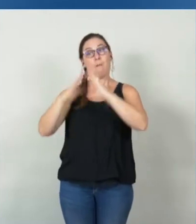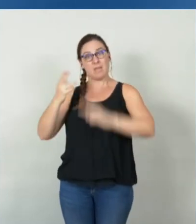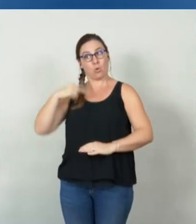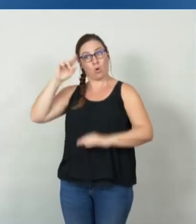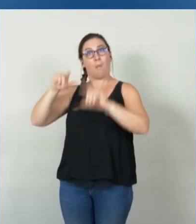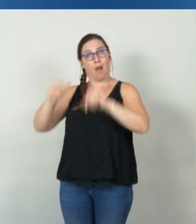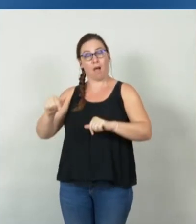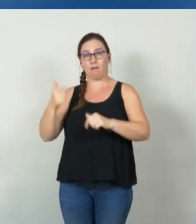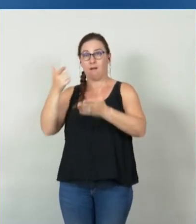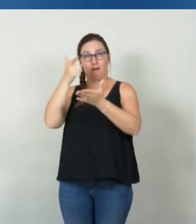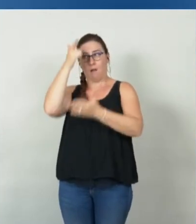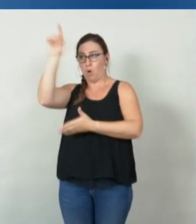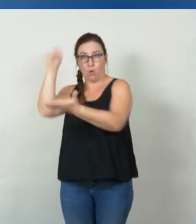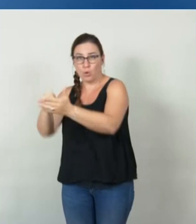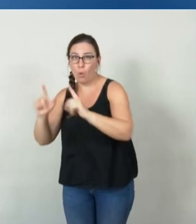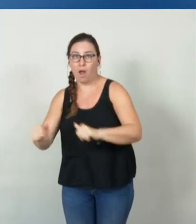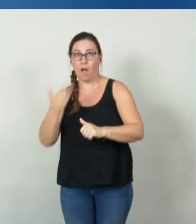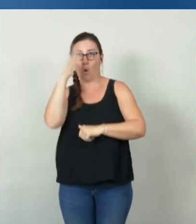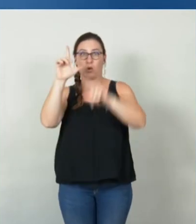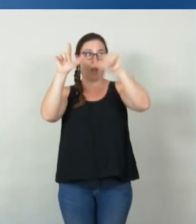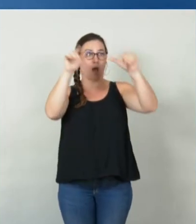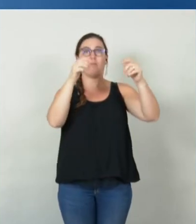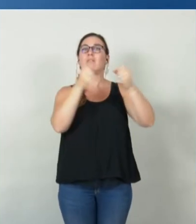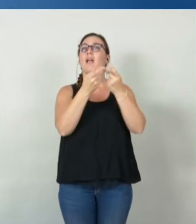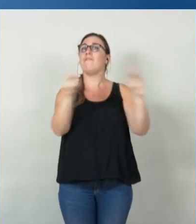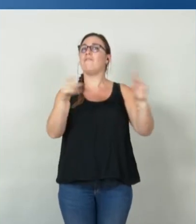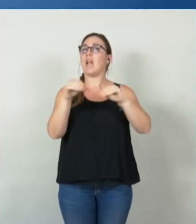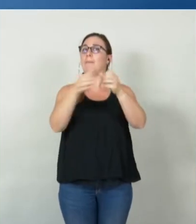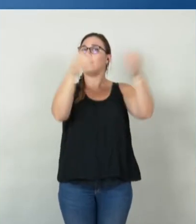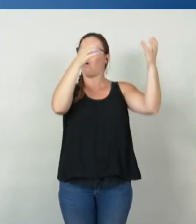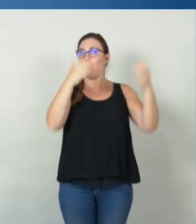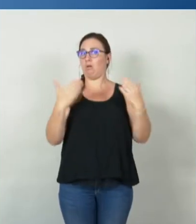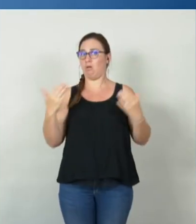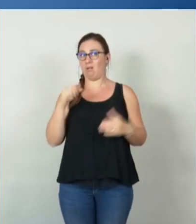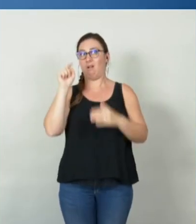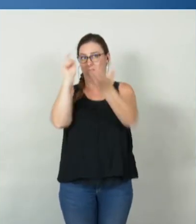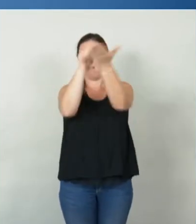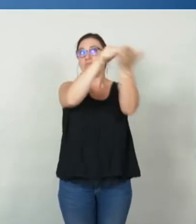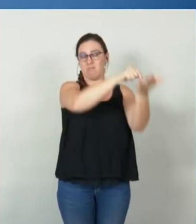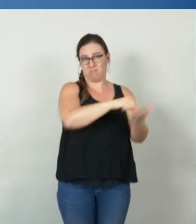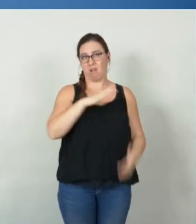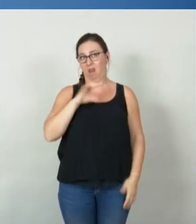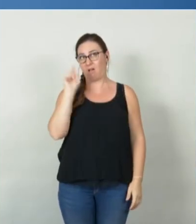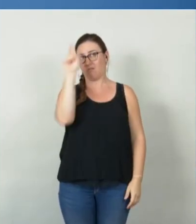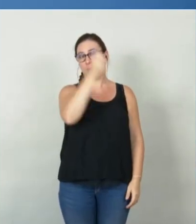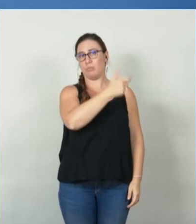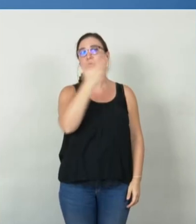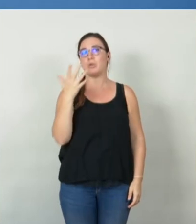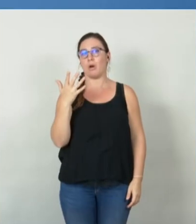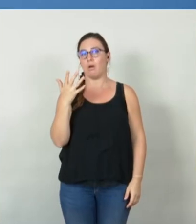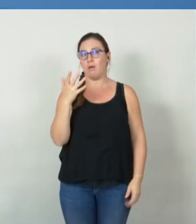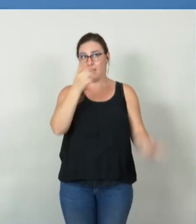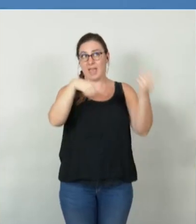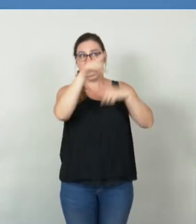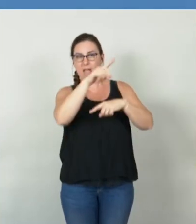comme à Lyon comme dans d'autres villes de notre strat si on veut composer des choses comparables et bien il y a des maisons de l'Europe dans beaucoup d'autres villes et elles ont été